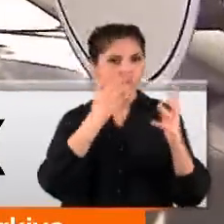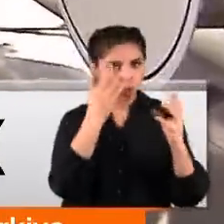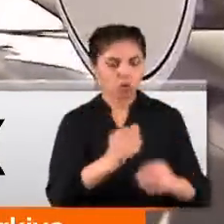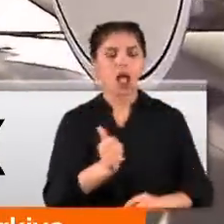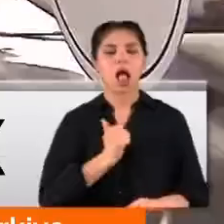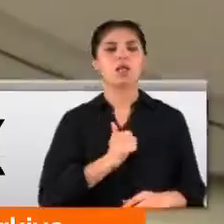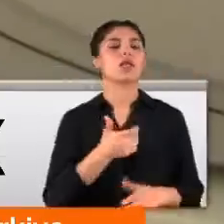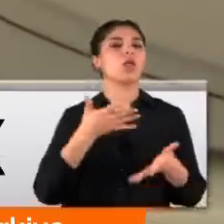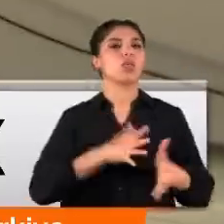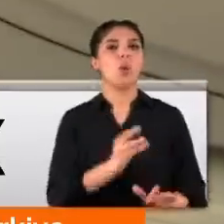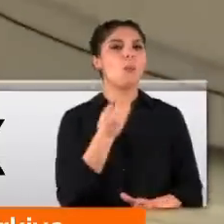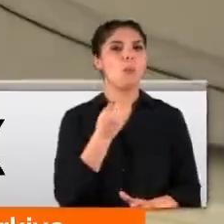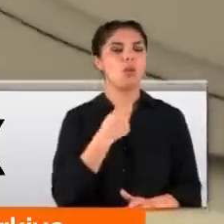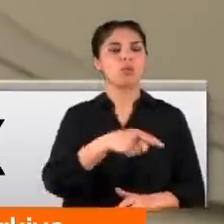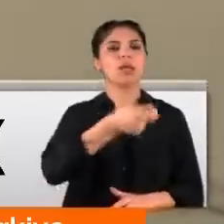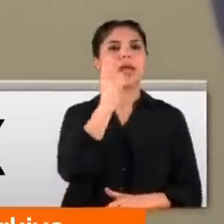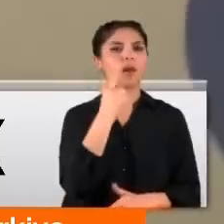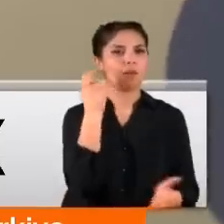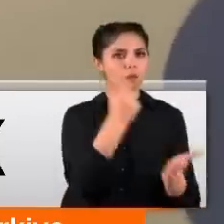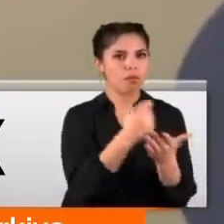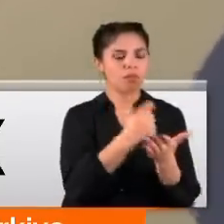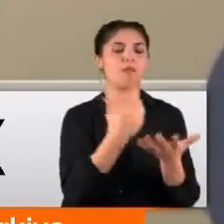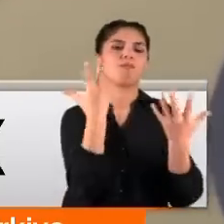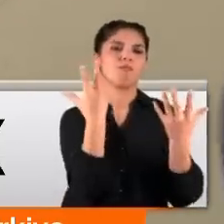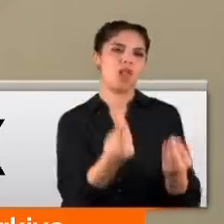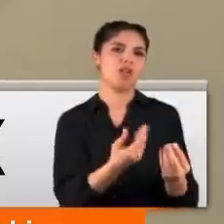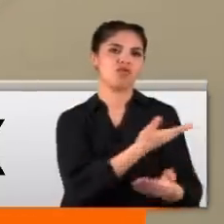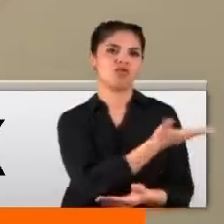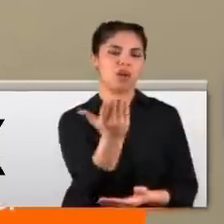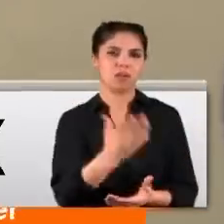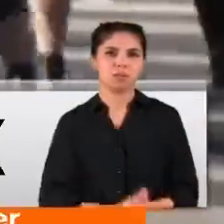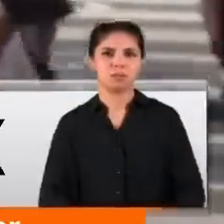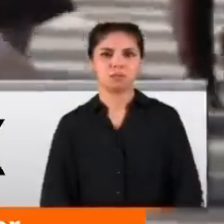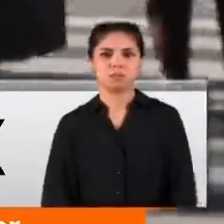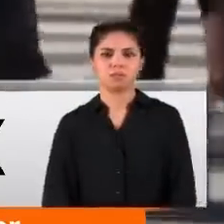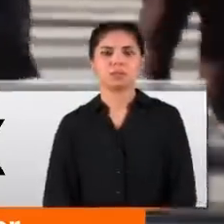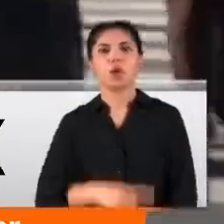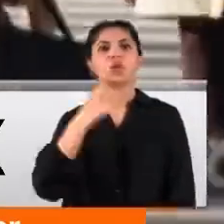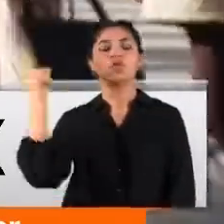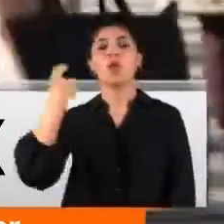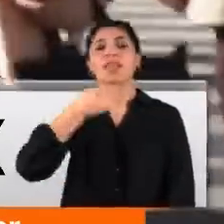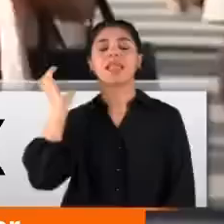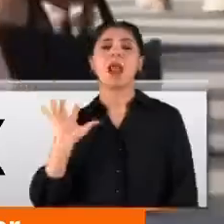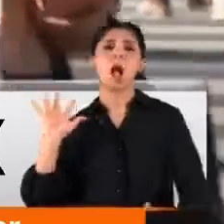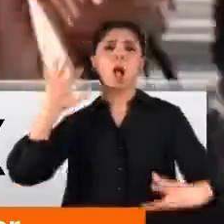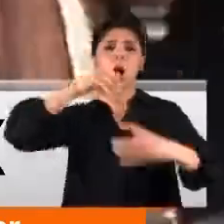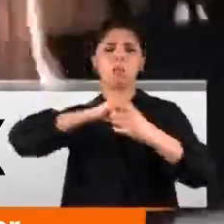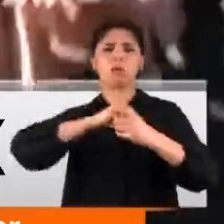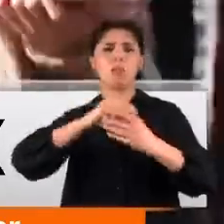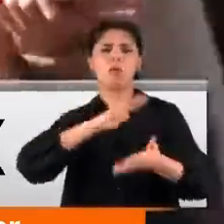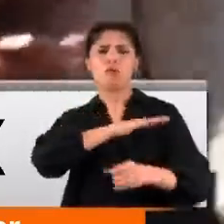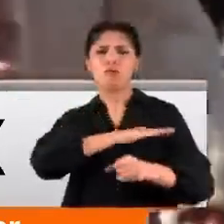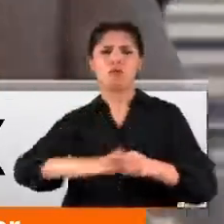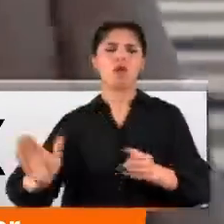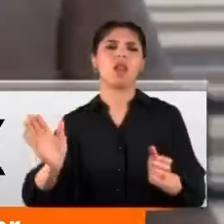askerlik ve doğum borçlanmasını kredi kullanarak kolaylıkla ödeme imkanı sağlanacak. Cumhuriyet tarihinin en kapsamlı yapılandırma